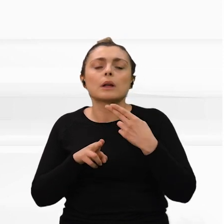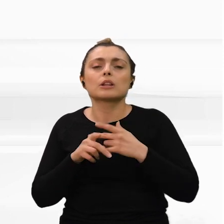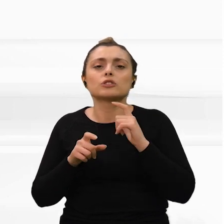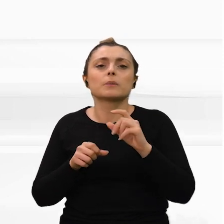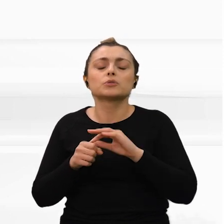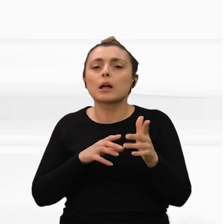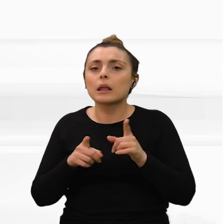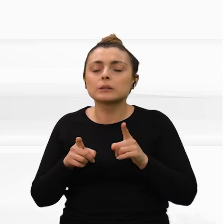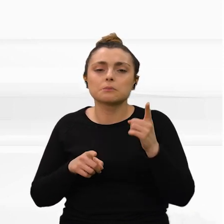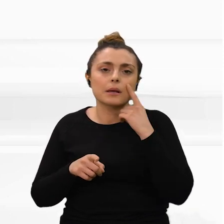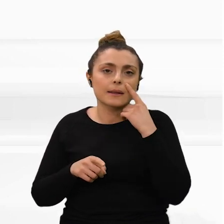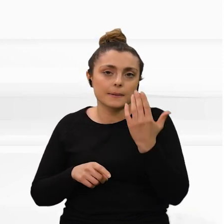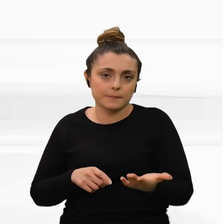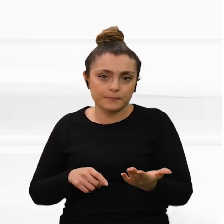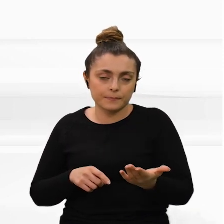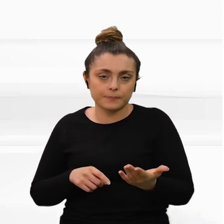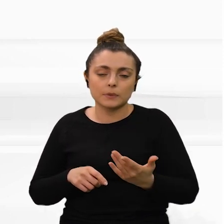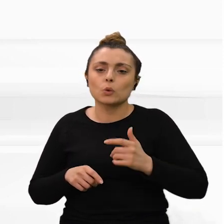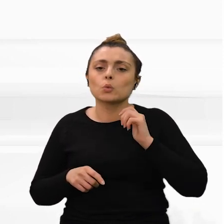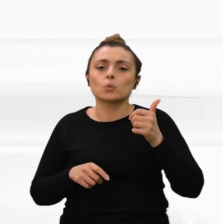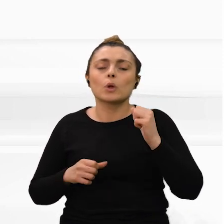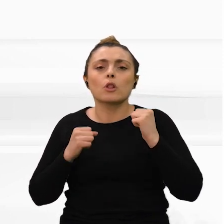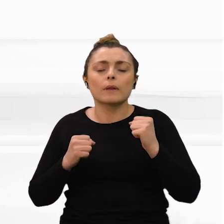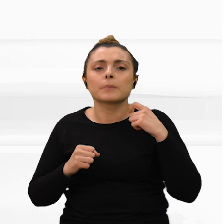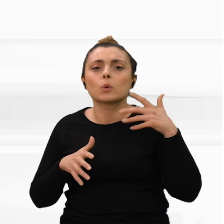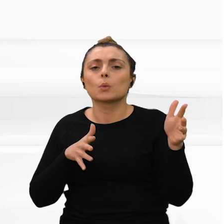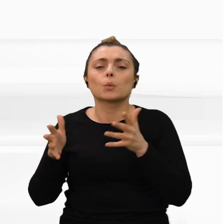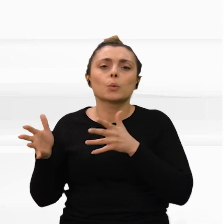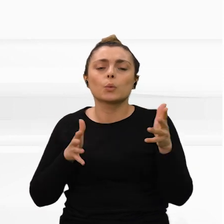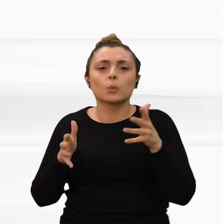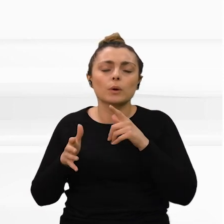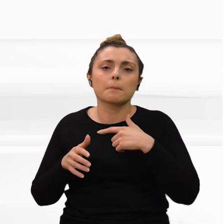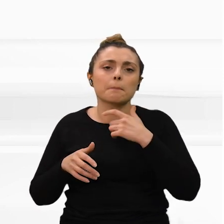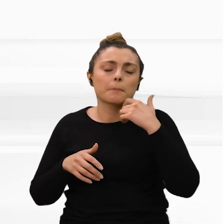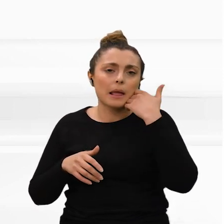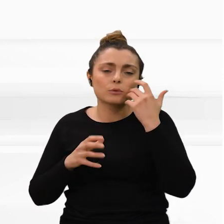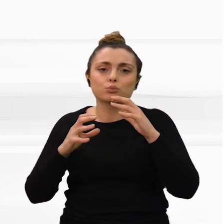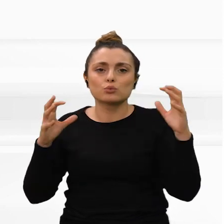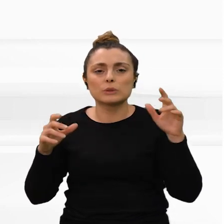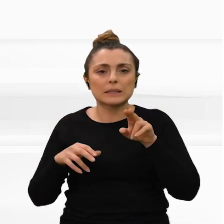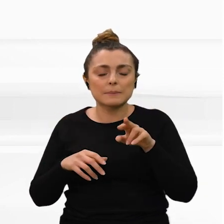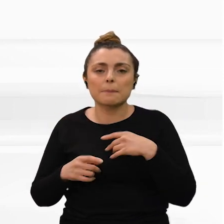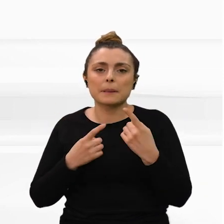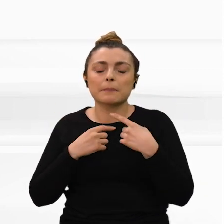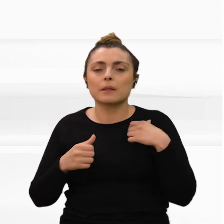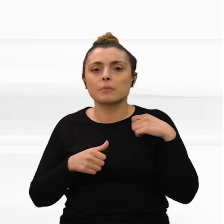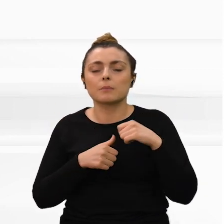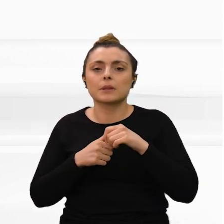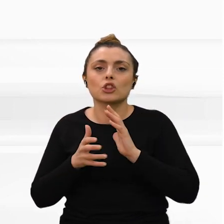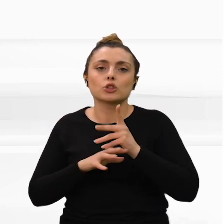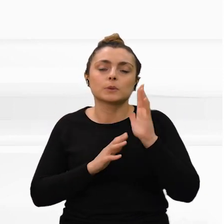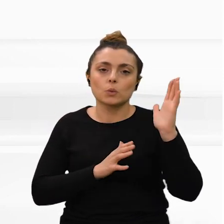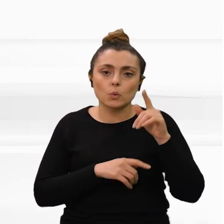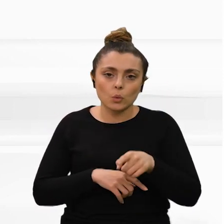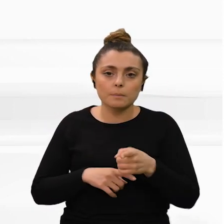örneklendiren seçenek hangisi bakalım günler kuvvetli bir rüzgarın sürüklediği beyazbulut kimsecikleri gibi birbiri ardına